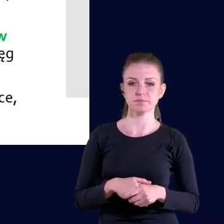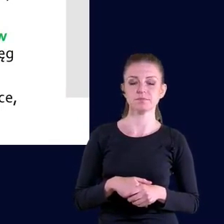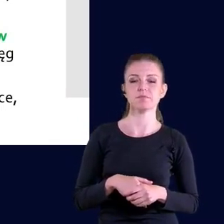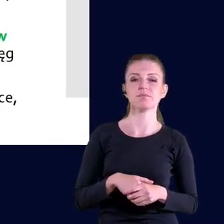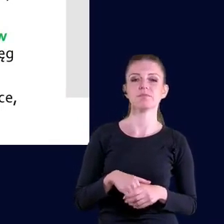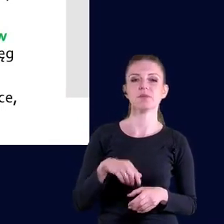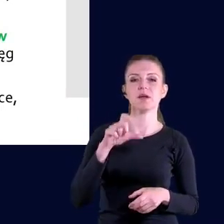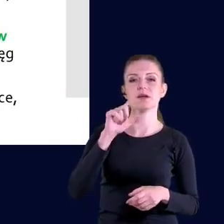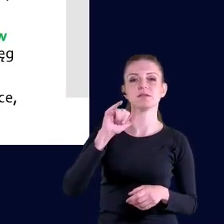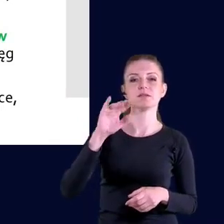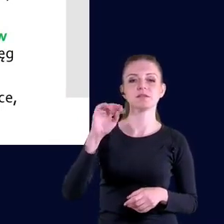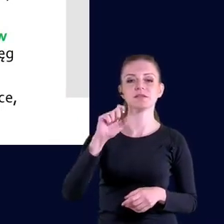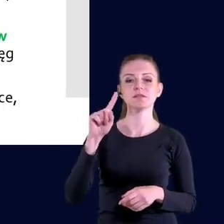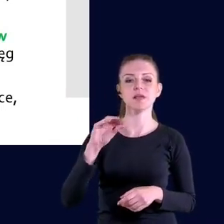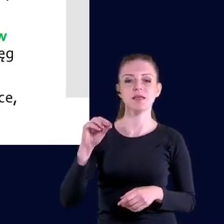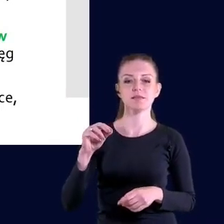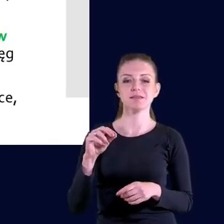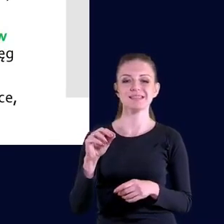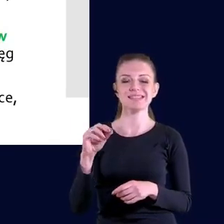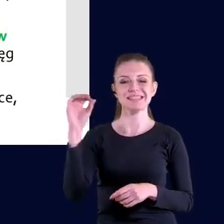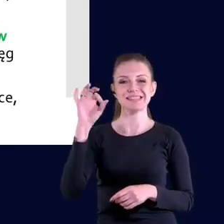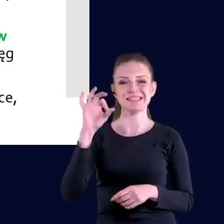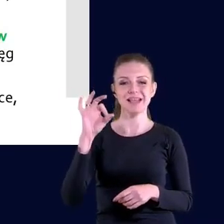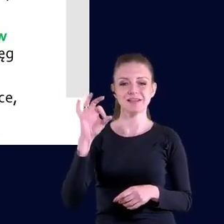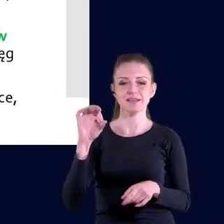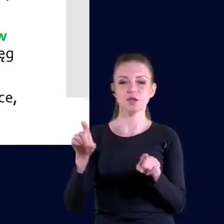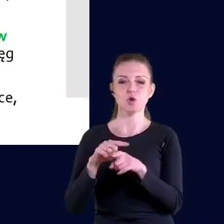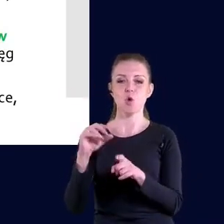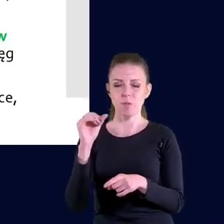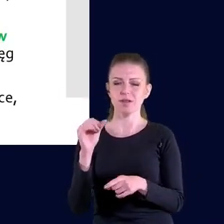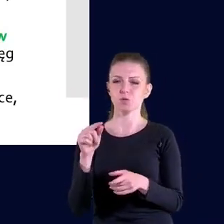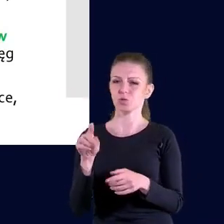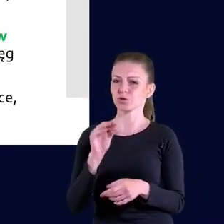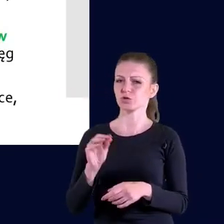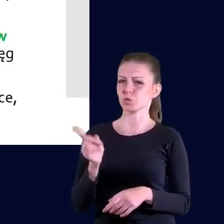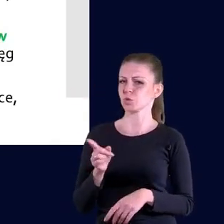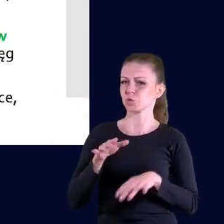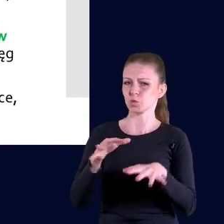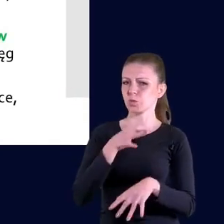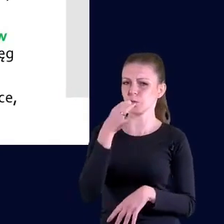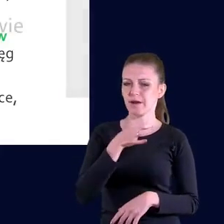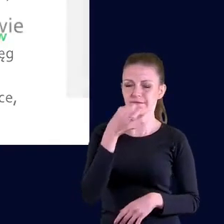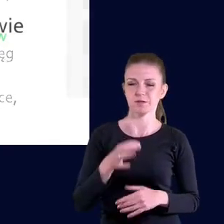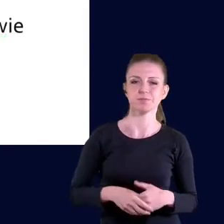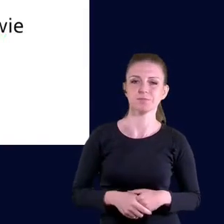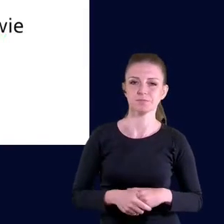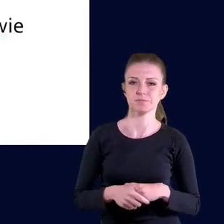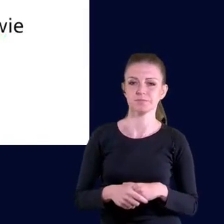wschodzące które są są to wyzwanie dla uniwersytetów z